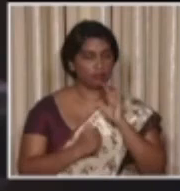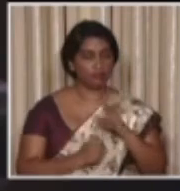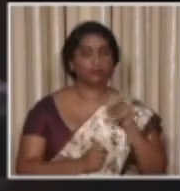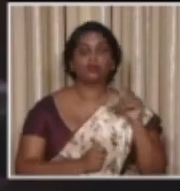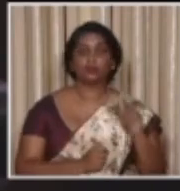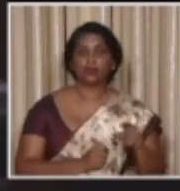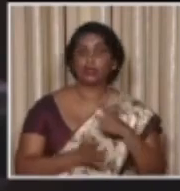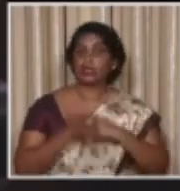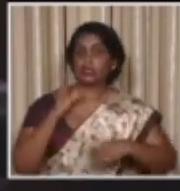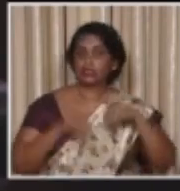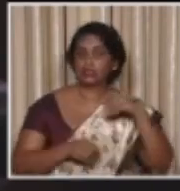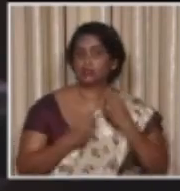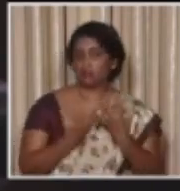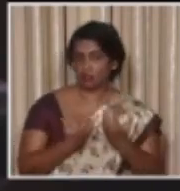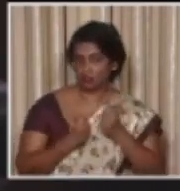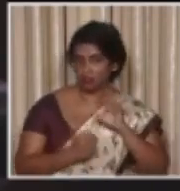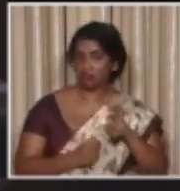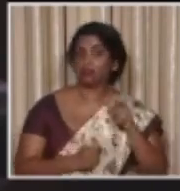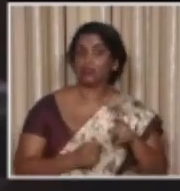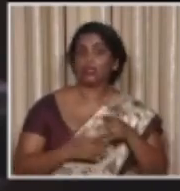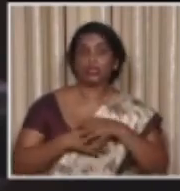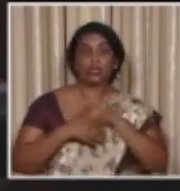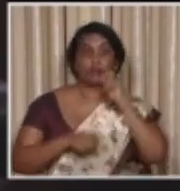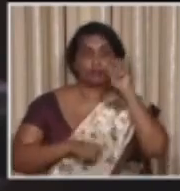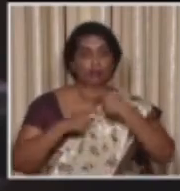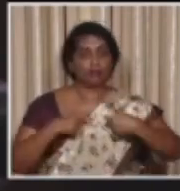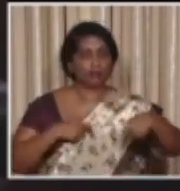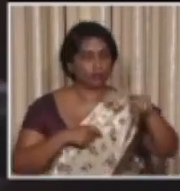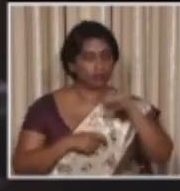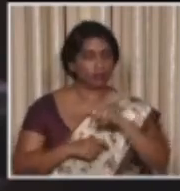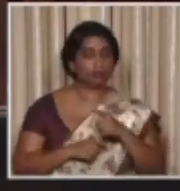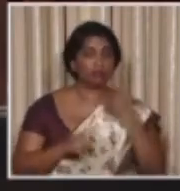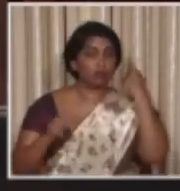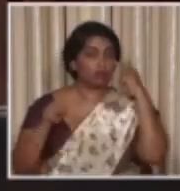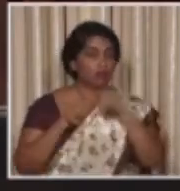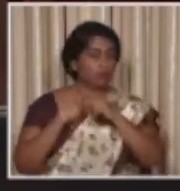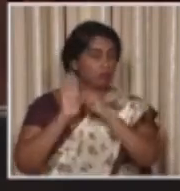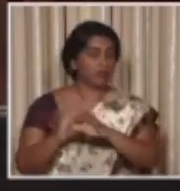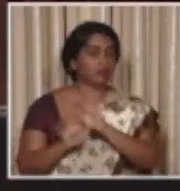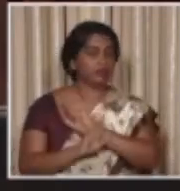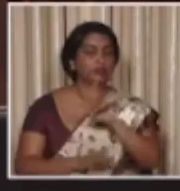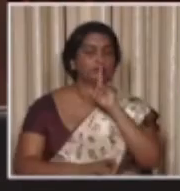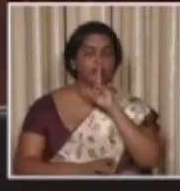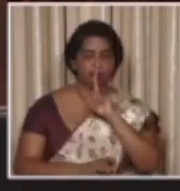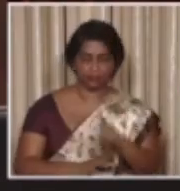அமைப்பதற்காக மக்களை பலிகடாவாக்க வேண்டாம் என்பதை கோரி நிறுத்துகிறேன். நன்றி. தேங்க்யூ.